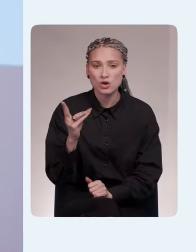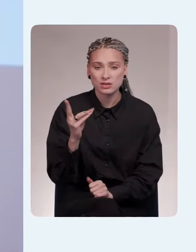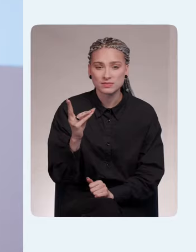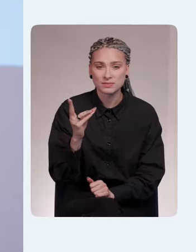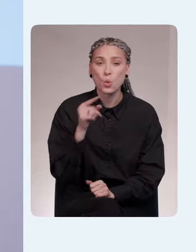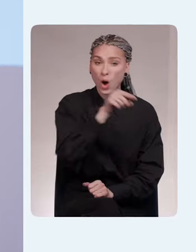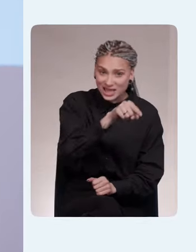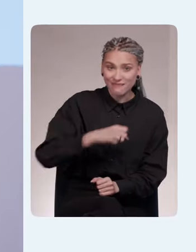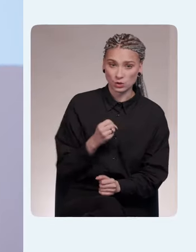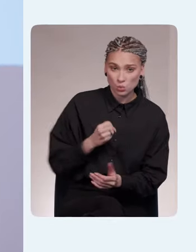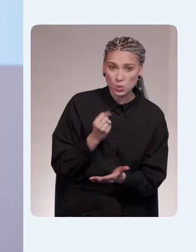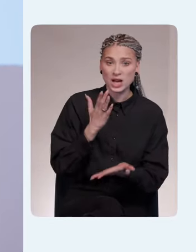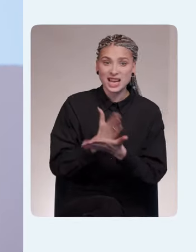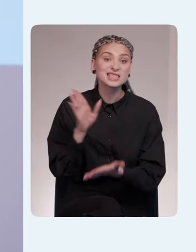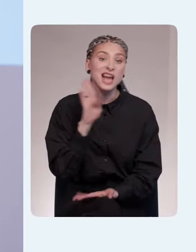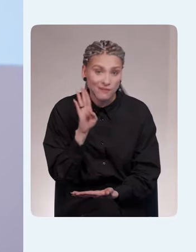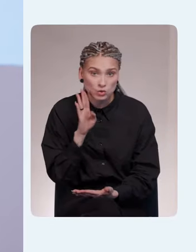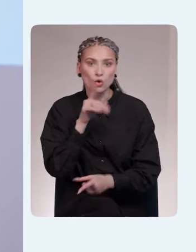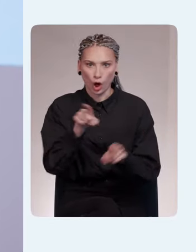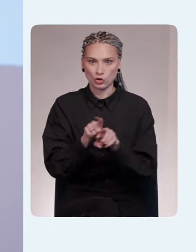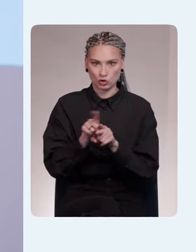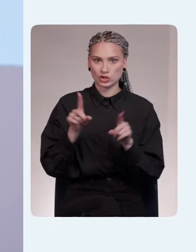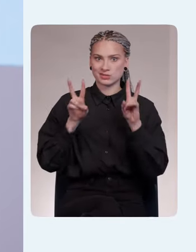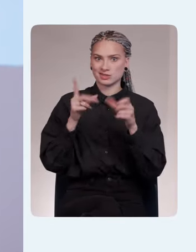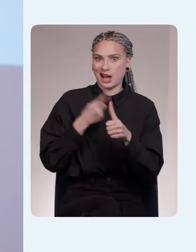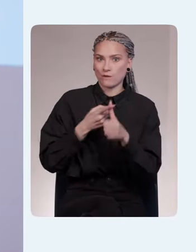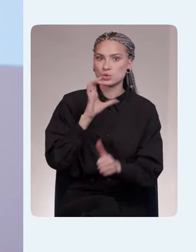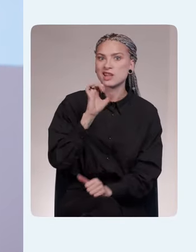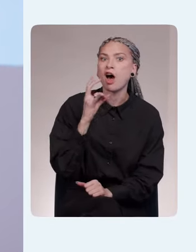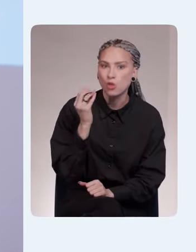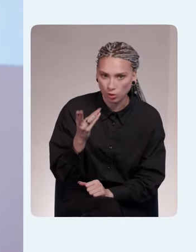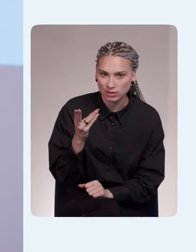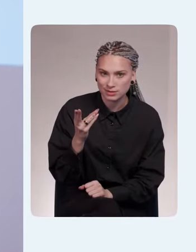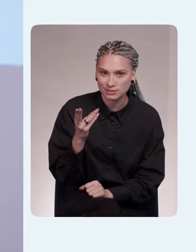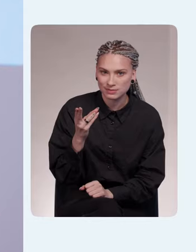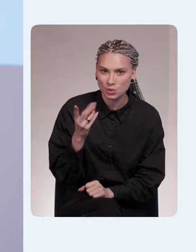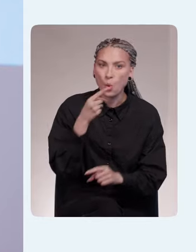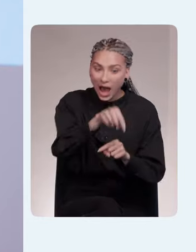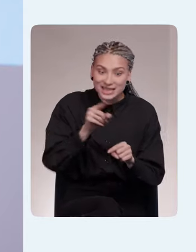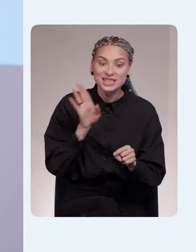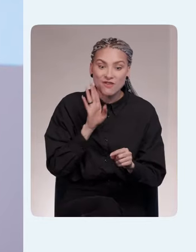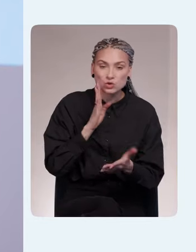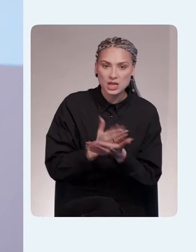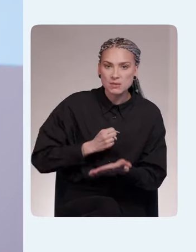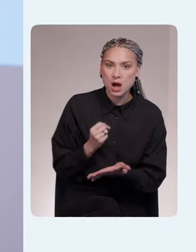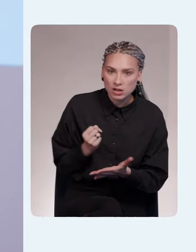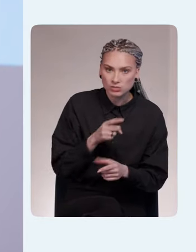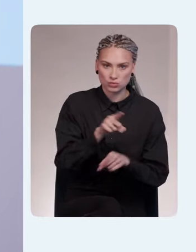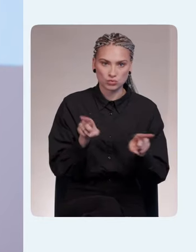У этого друга есть девушка, ее тоже зовут Санек. У этой девушки есть подруга,